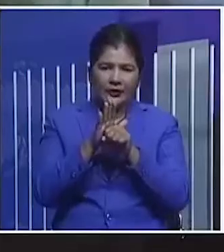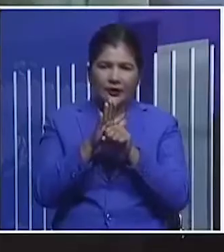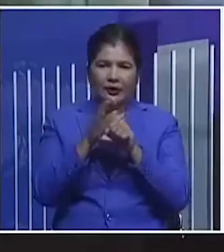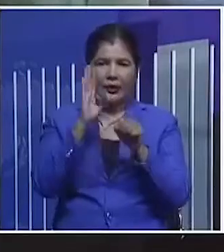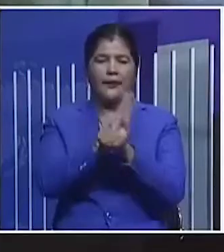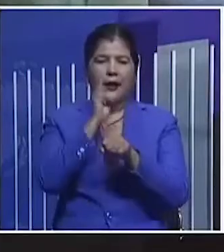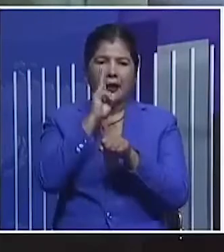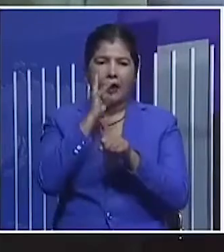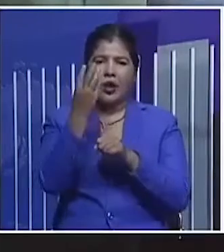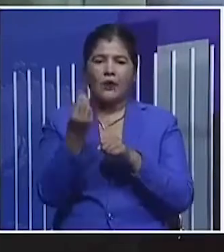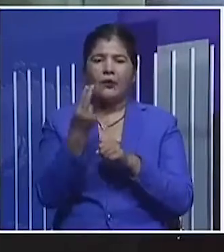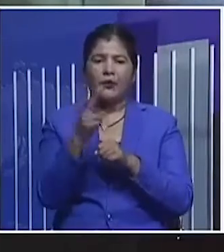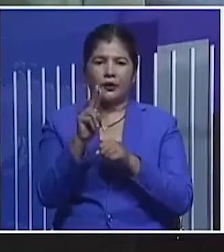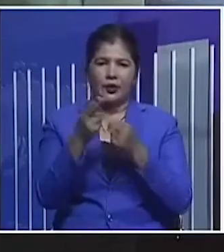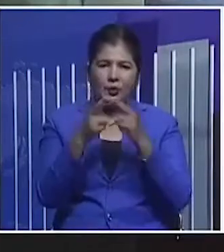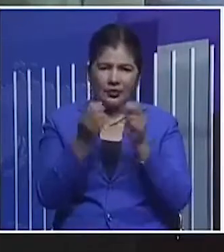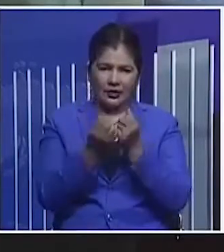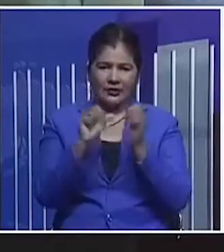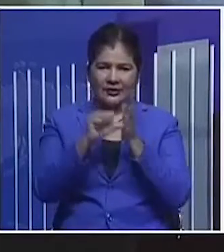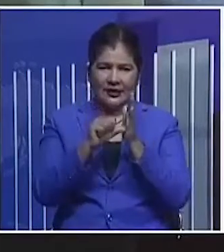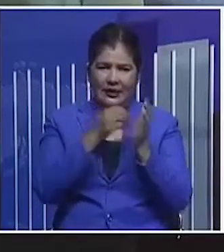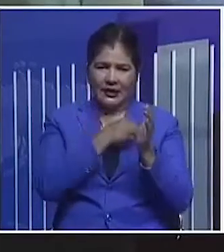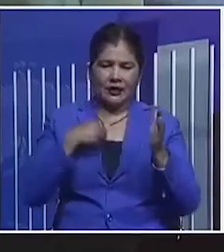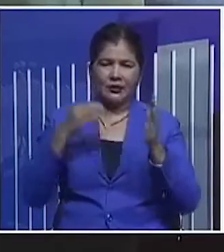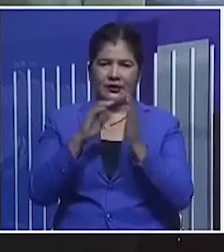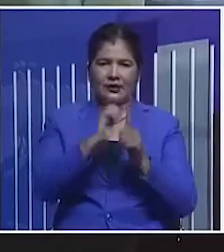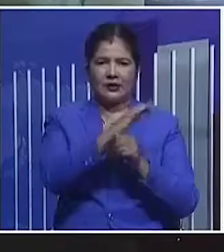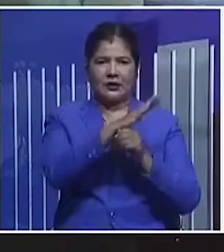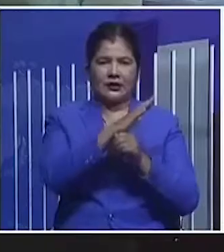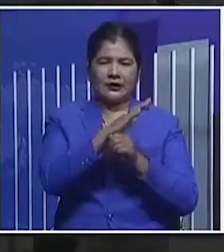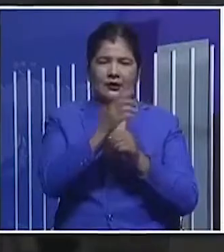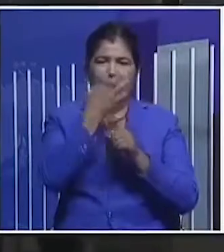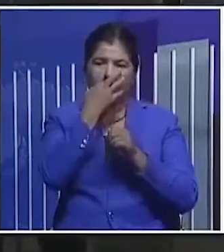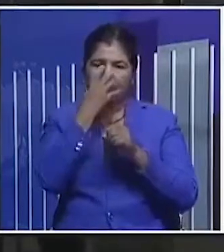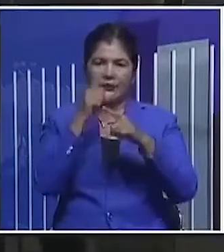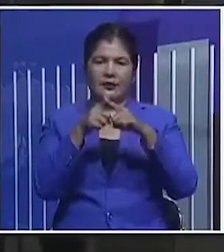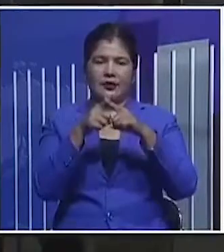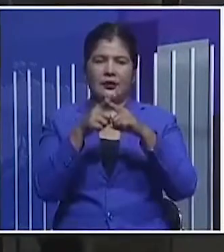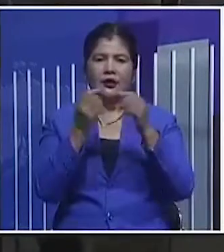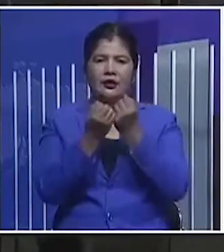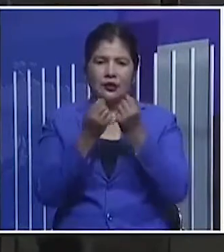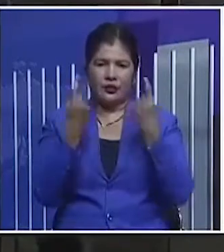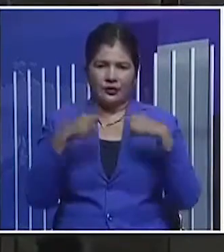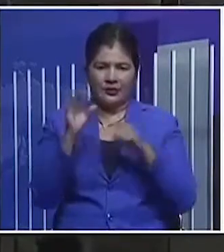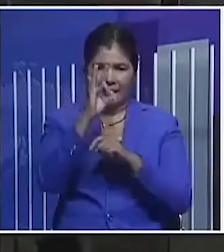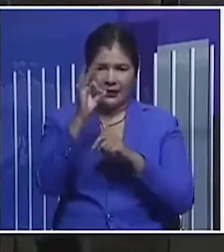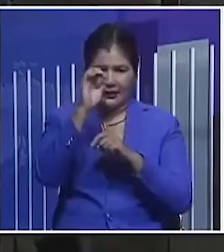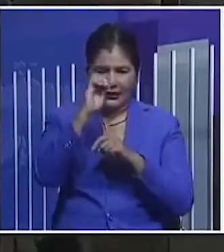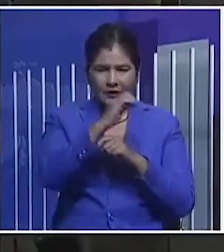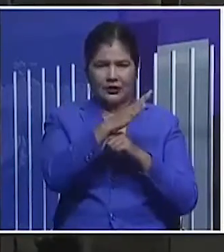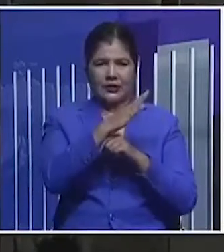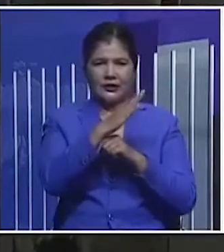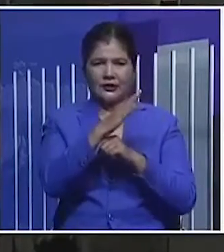अभाव भएकोले त्यसलाई पूर्ति गर्न जिल्ला अस्पताल सल्यानमा अक्सिजन प्लान्ट जडान गरिएको स्वास्थ्य सेवा कार्यालय सल्यानका